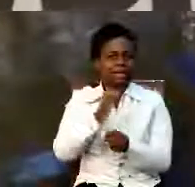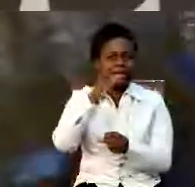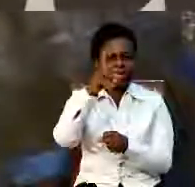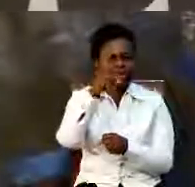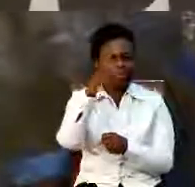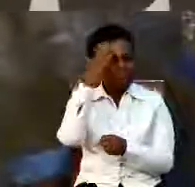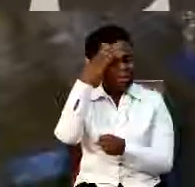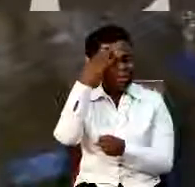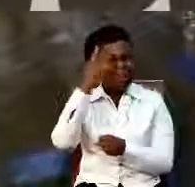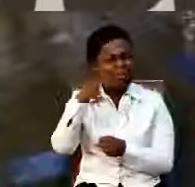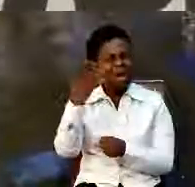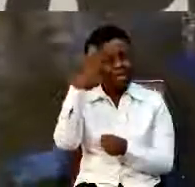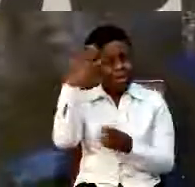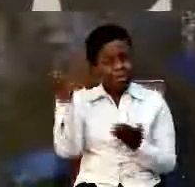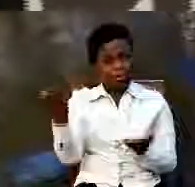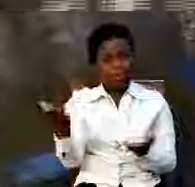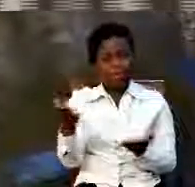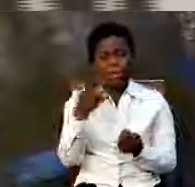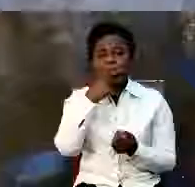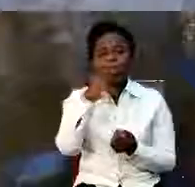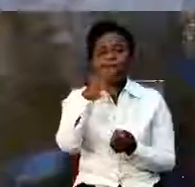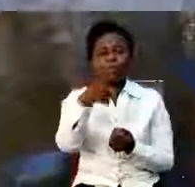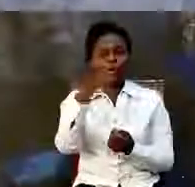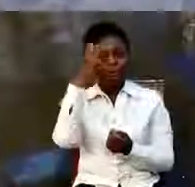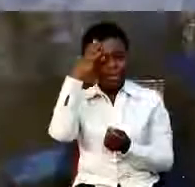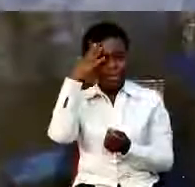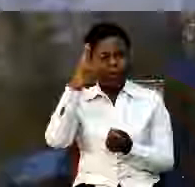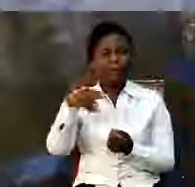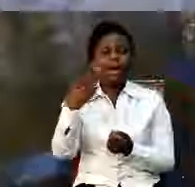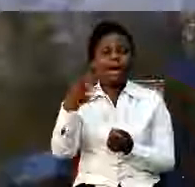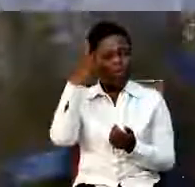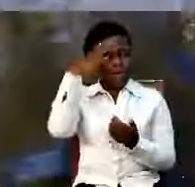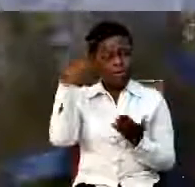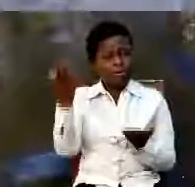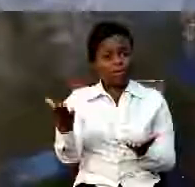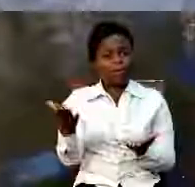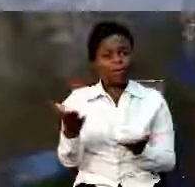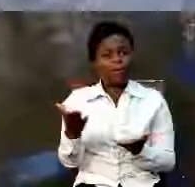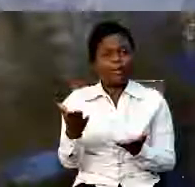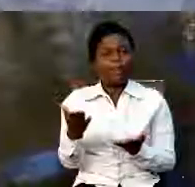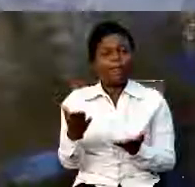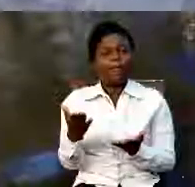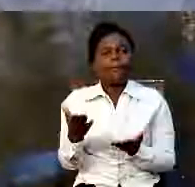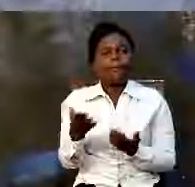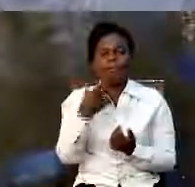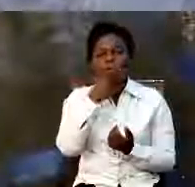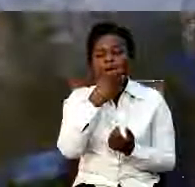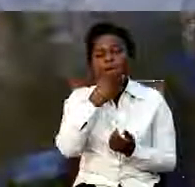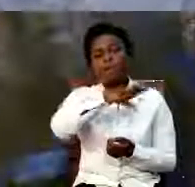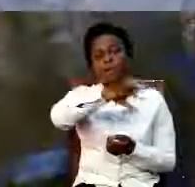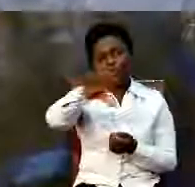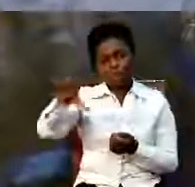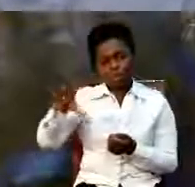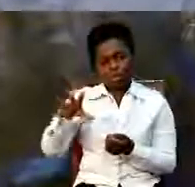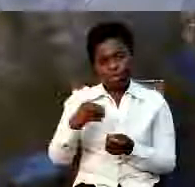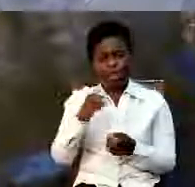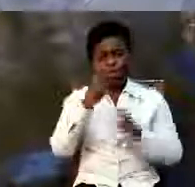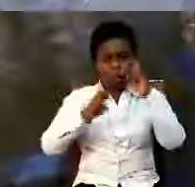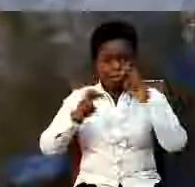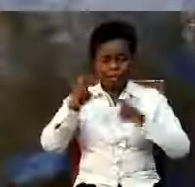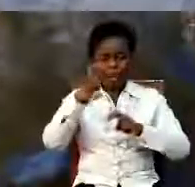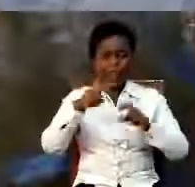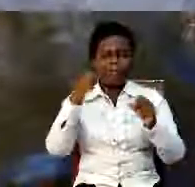kujua. Wanaume utajua huwezi kujua. Okay? Wanaume wote tunapotafuta